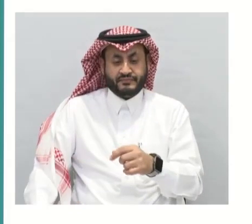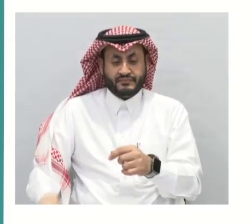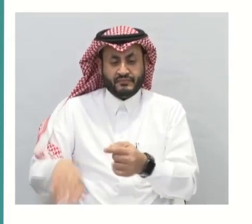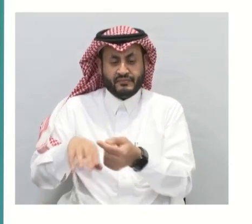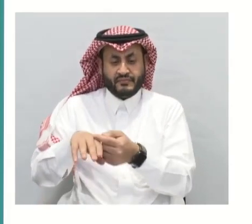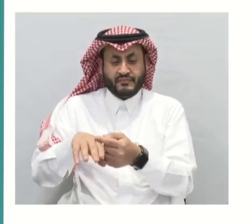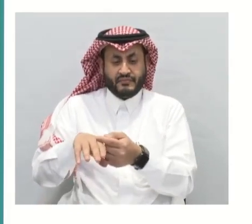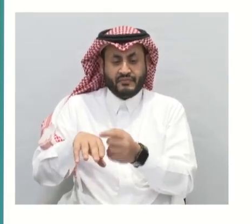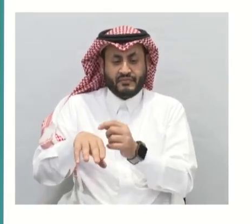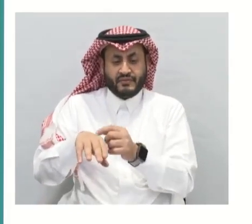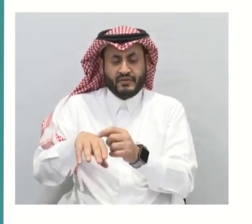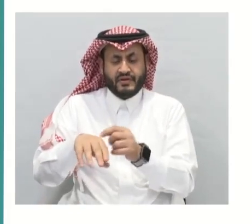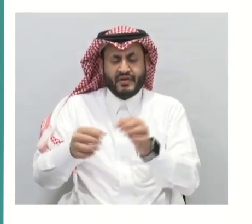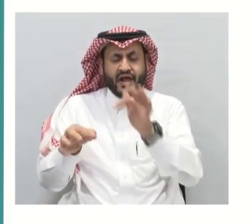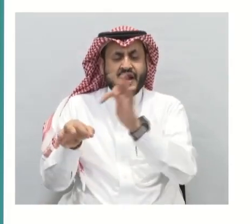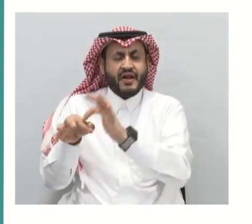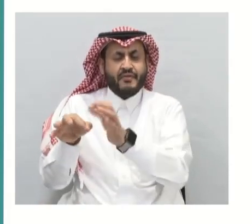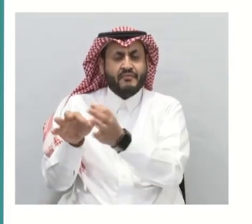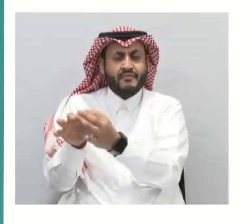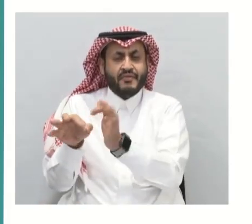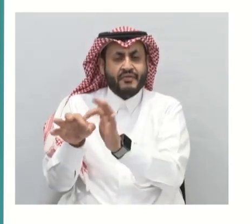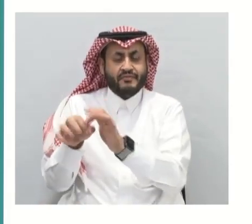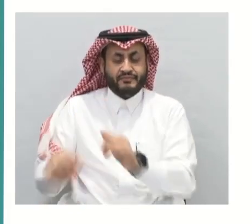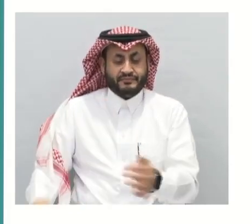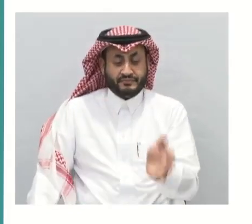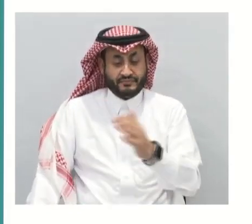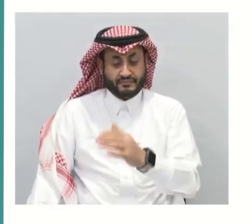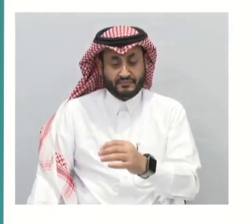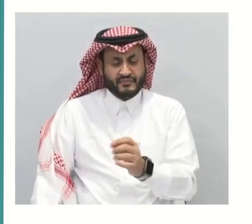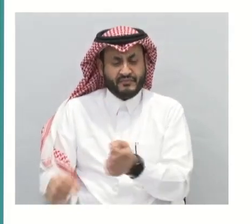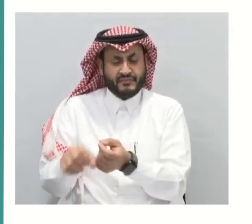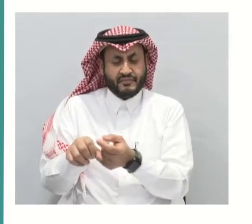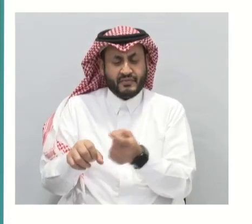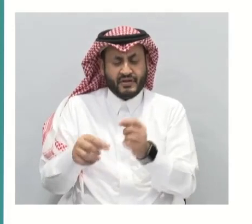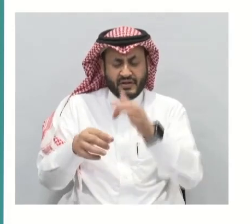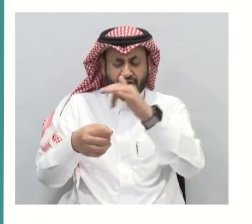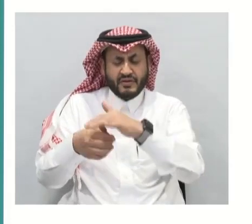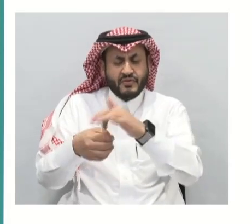الثقب الذوقي بالاضافه الى وجود شعيرات